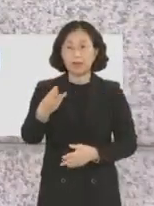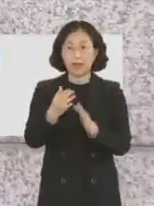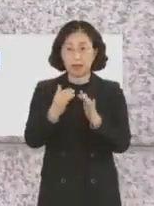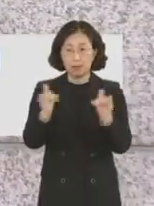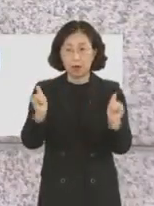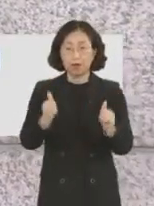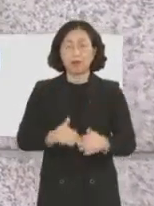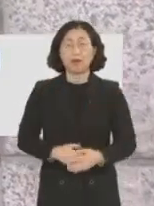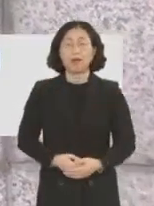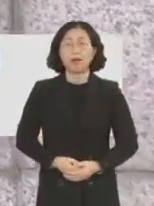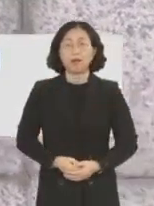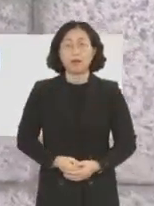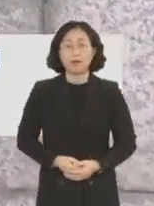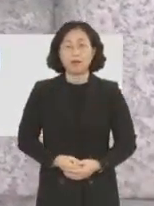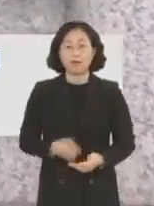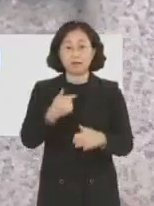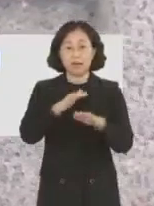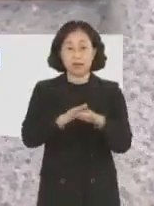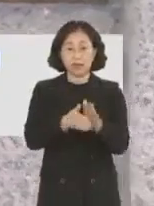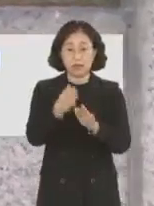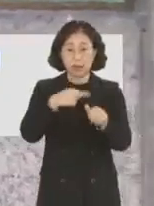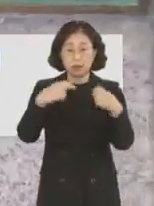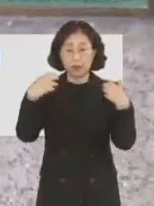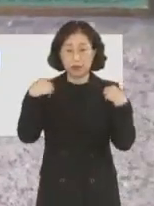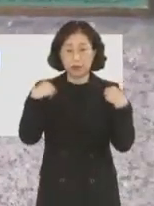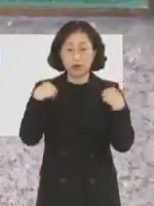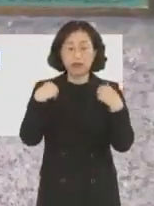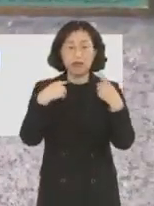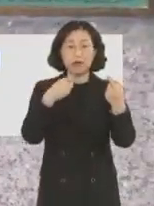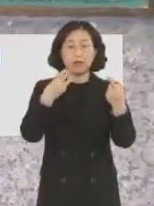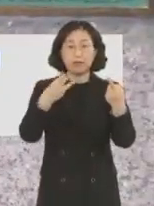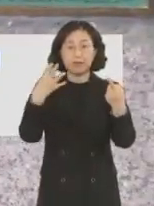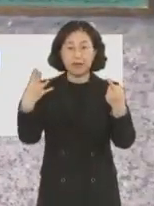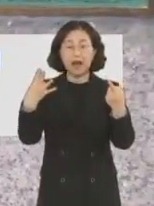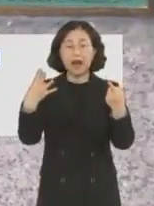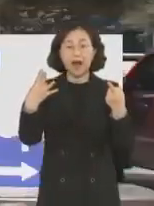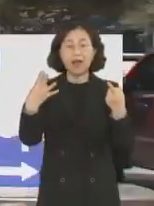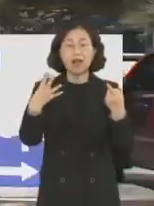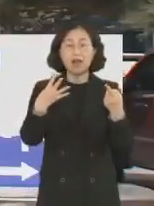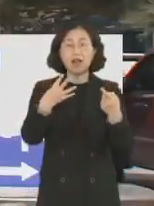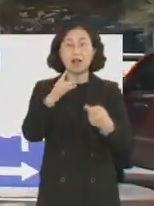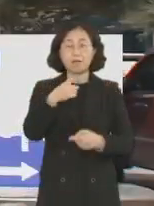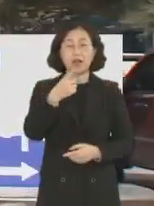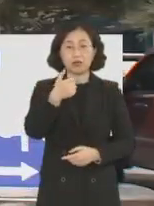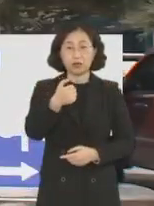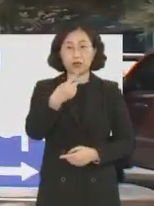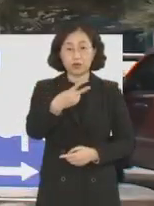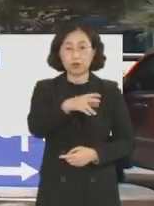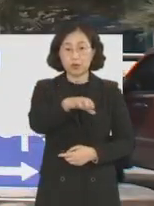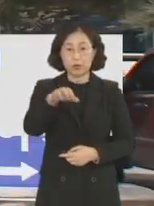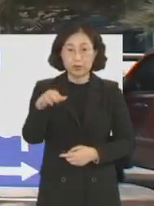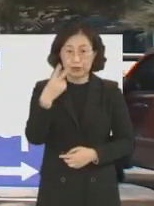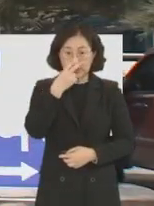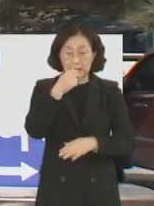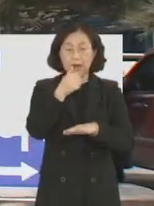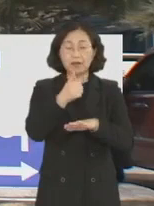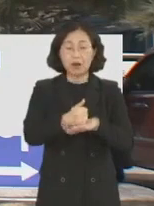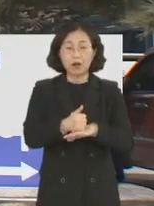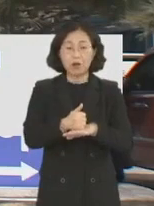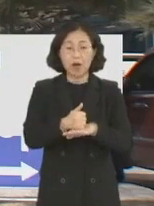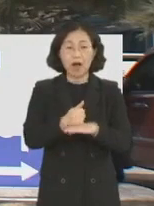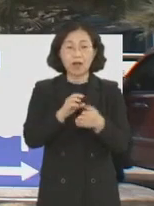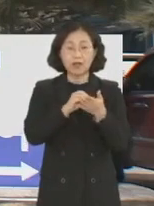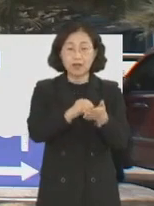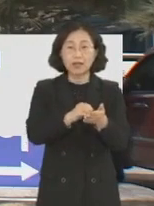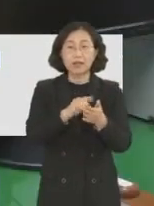3명으로 파악됐습니다 대전시 교육청이 3일과 4일 백신 2개 학교에서 예비 소집을 실시한 결과 대상자